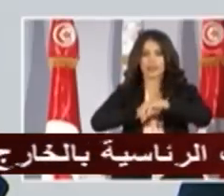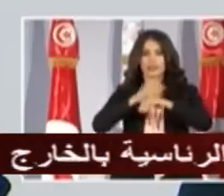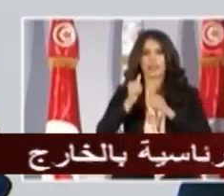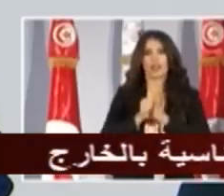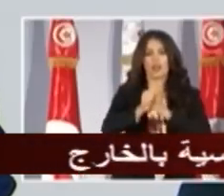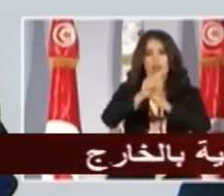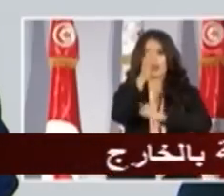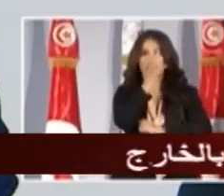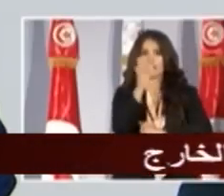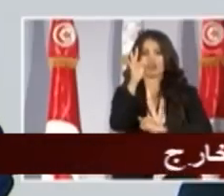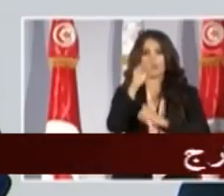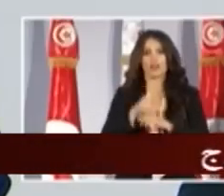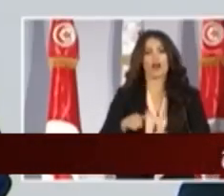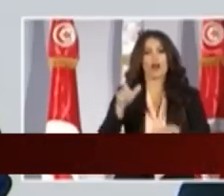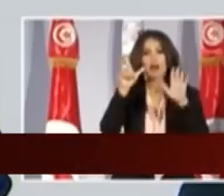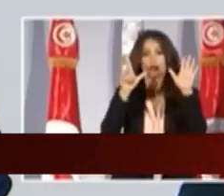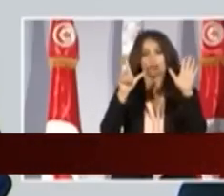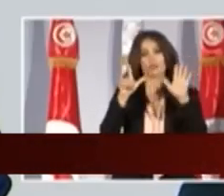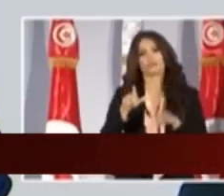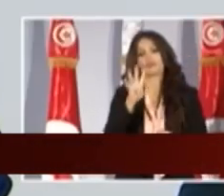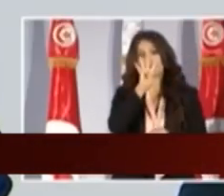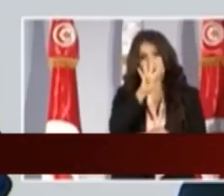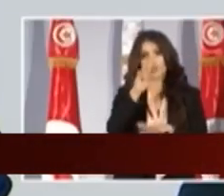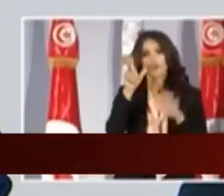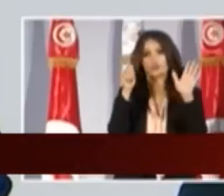فيها اربعه وستين مركز اقتراع